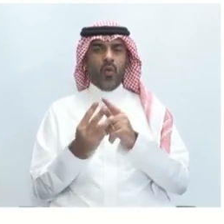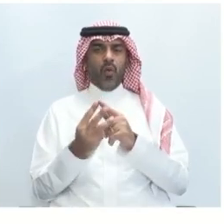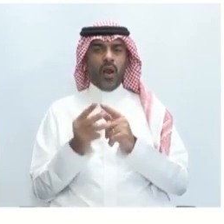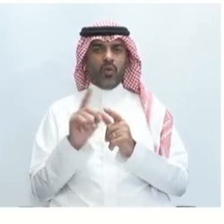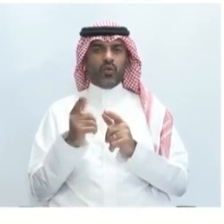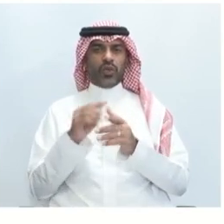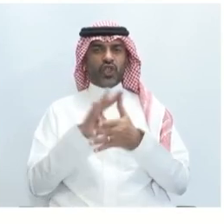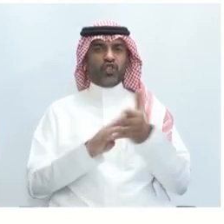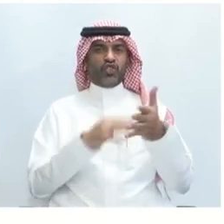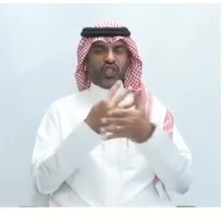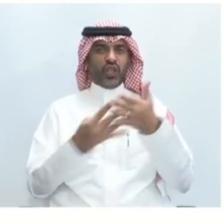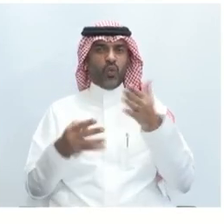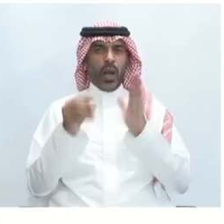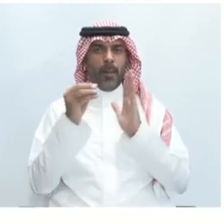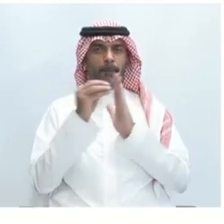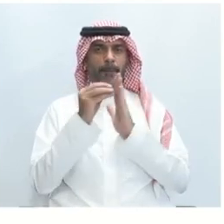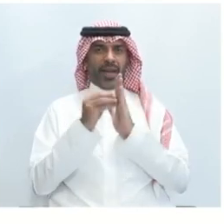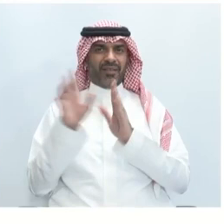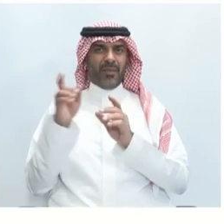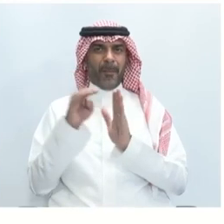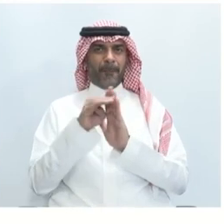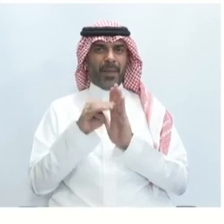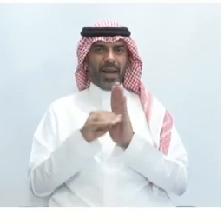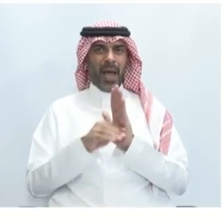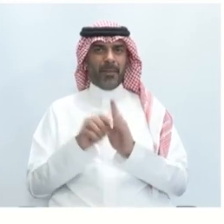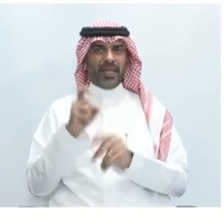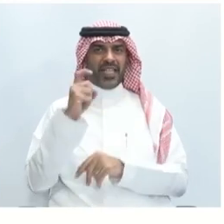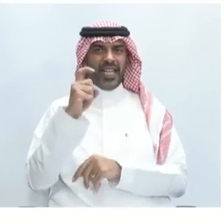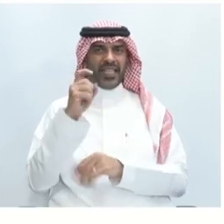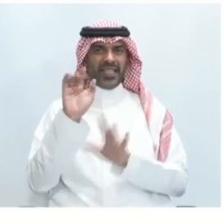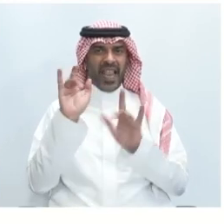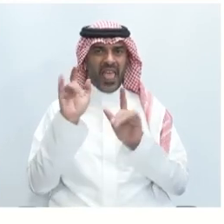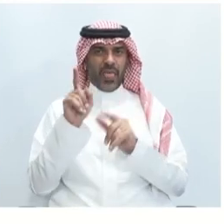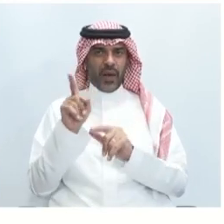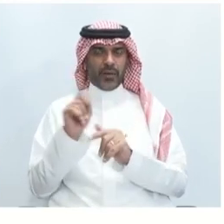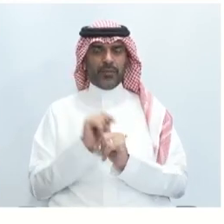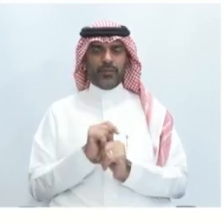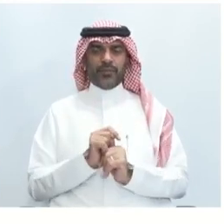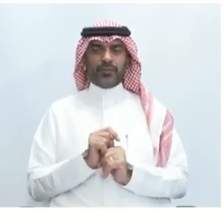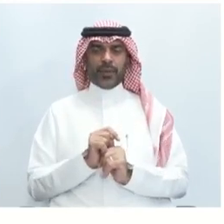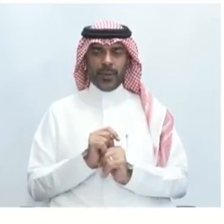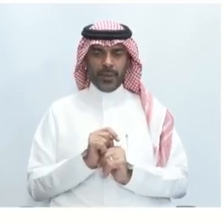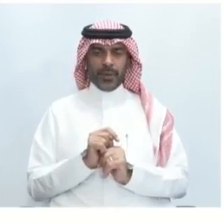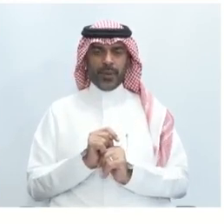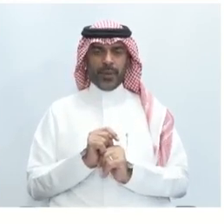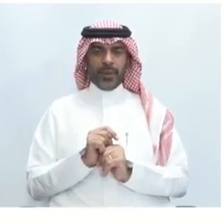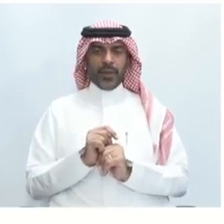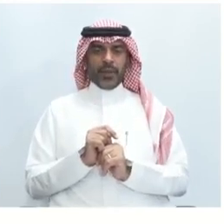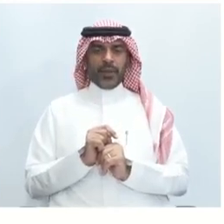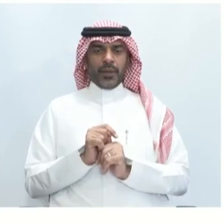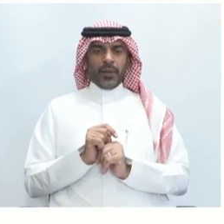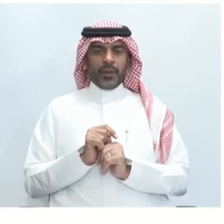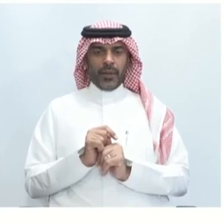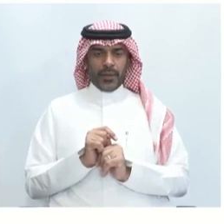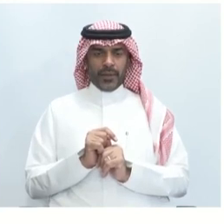عن جداول البيانات واستخدمنا برنامج الاكسل مايكروسوفت اكسل للتعامل مع الارقام وايضا